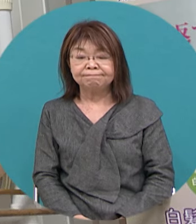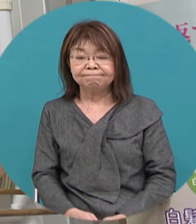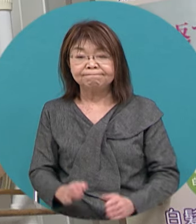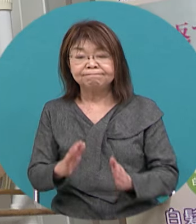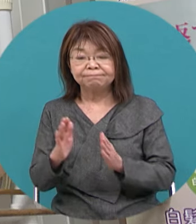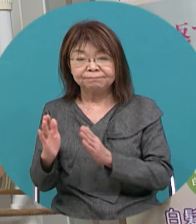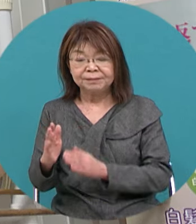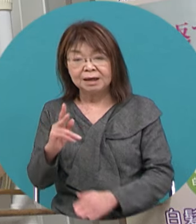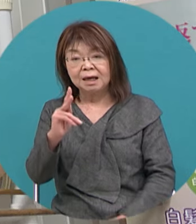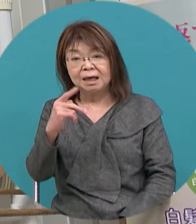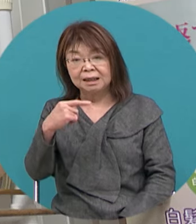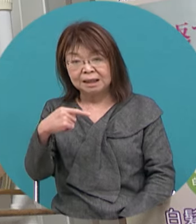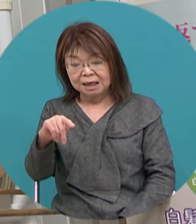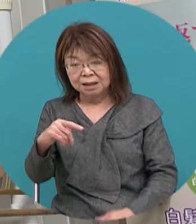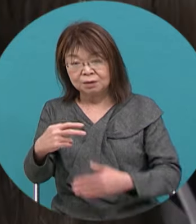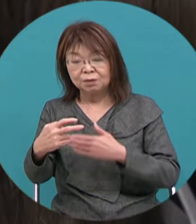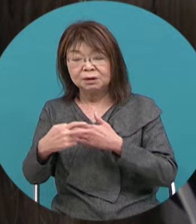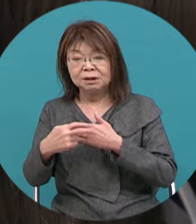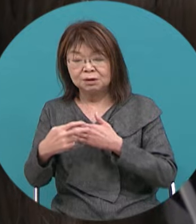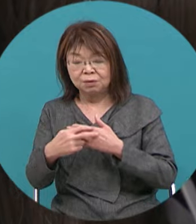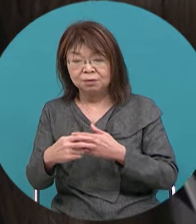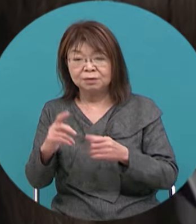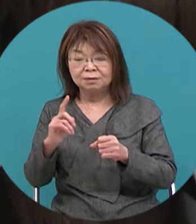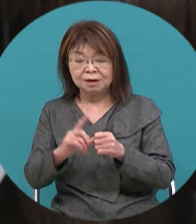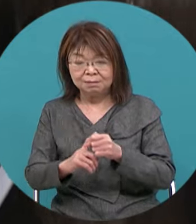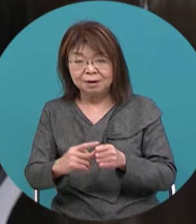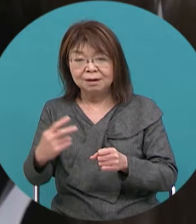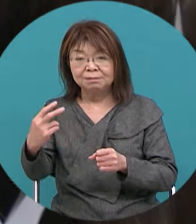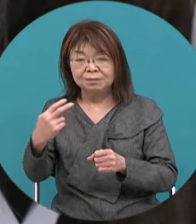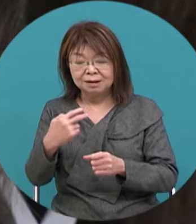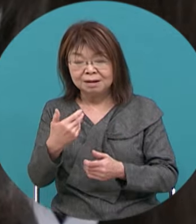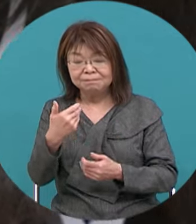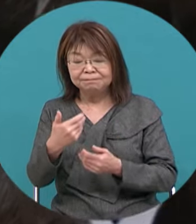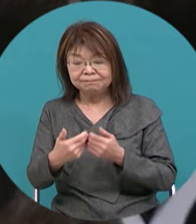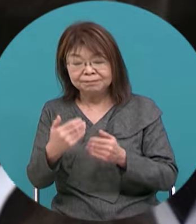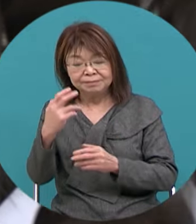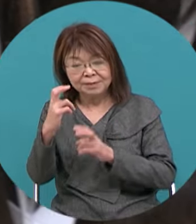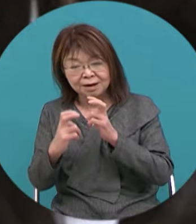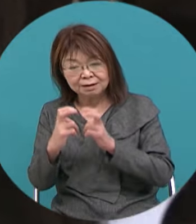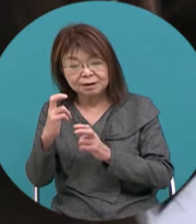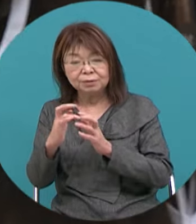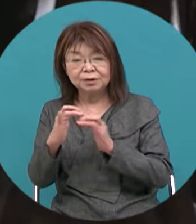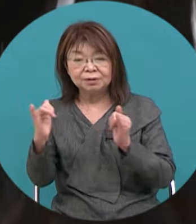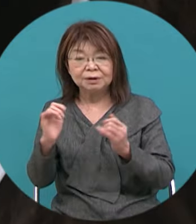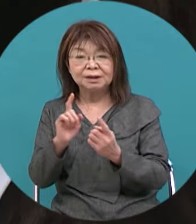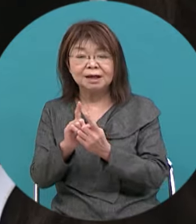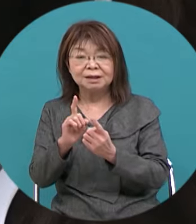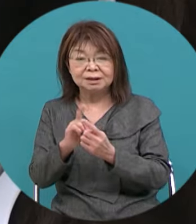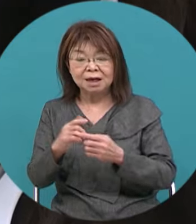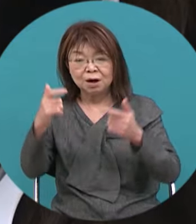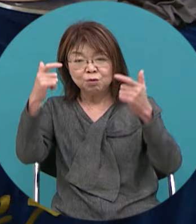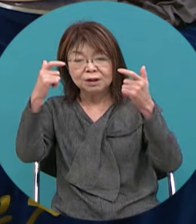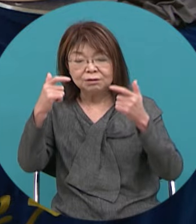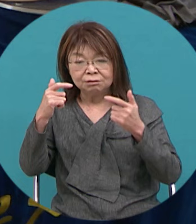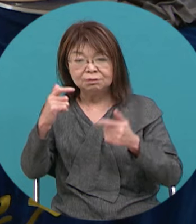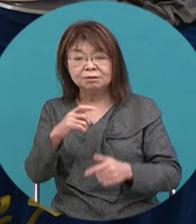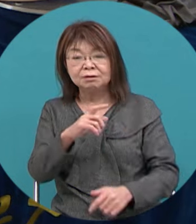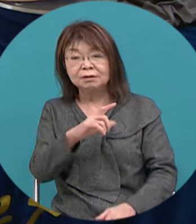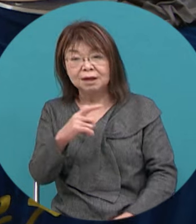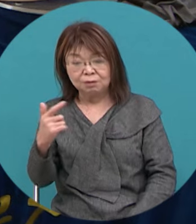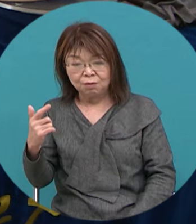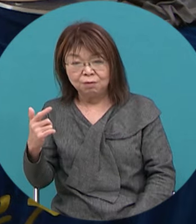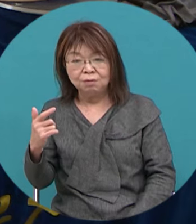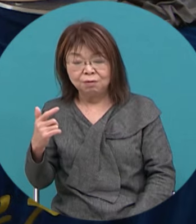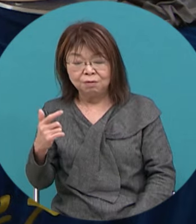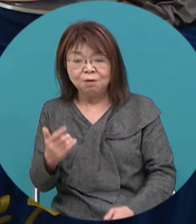また、がんの治療に伴う外見的な悩みを抱えている人に対し、ウィッグ、乳房